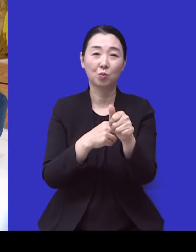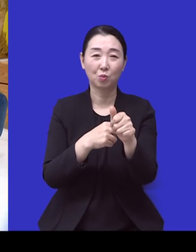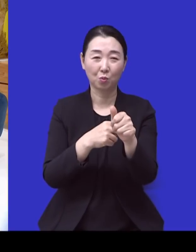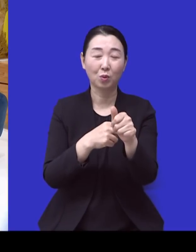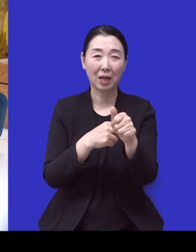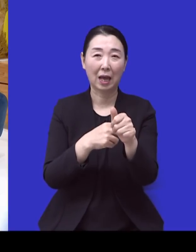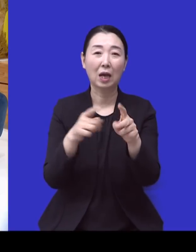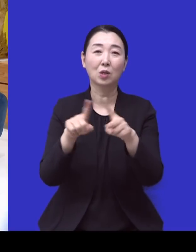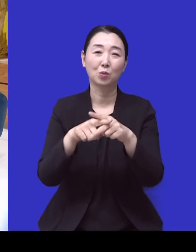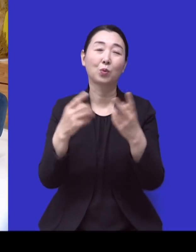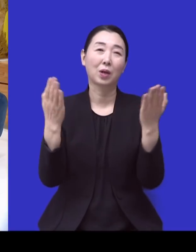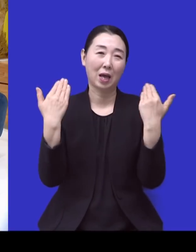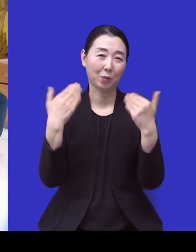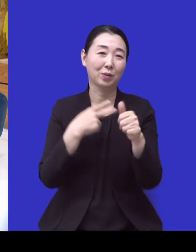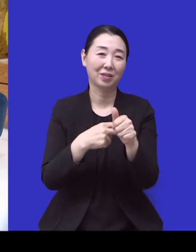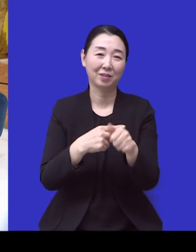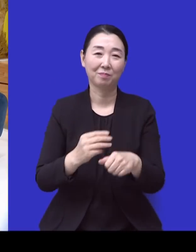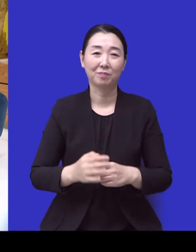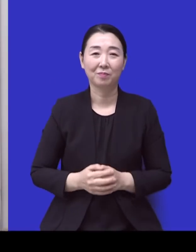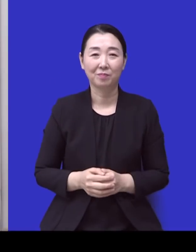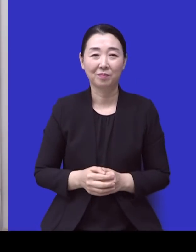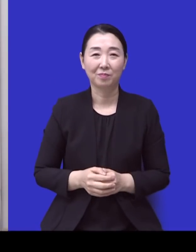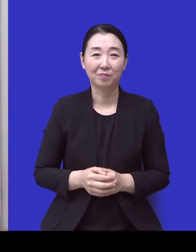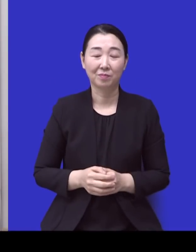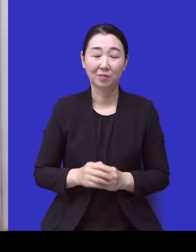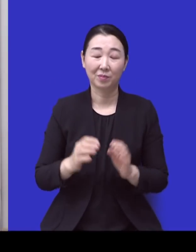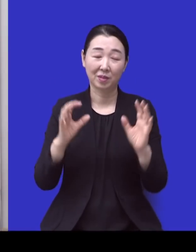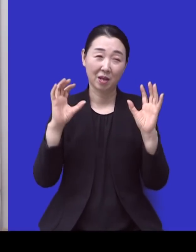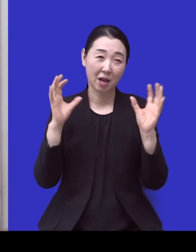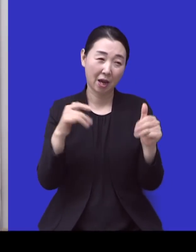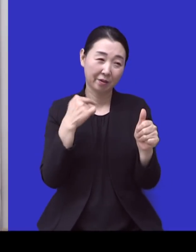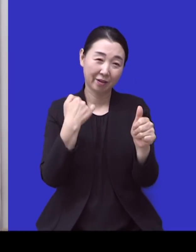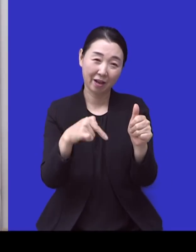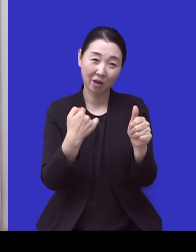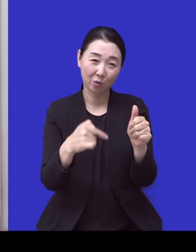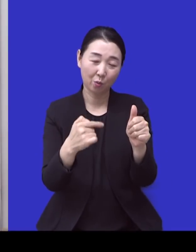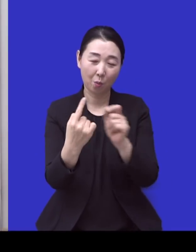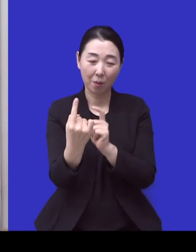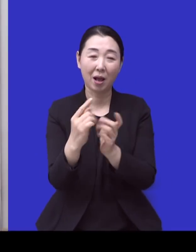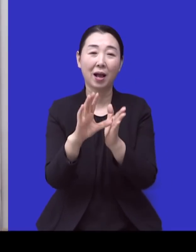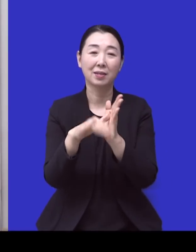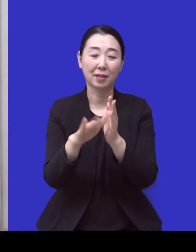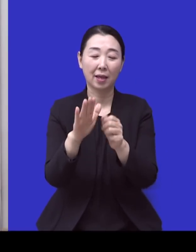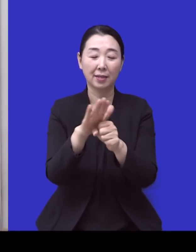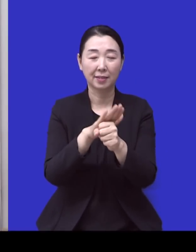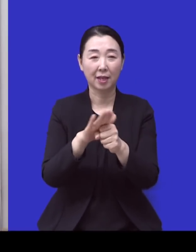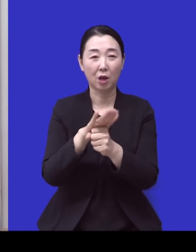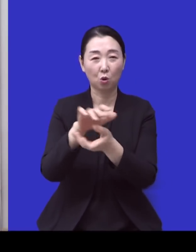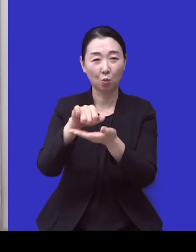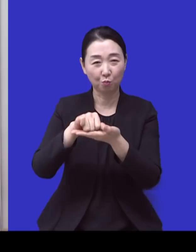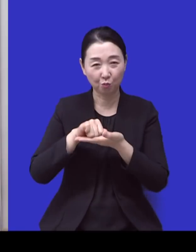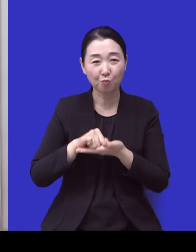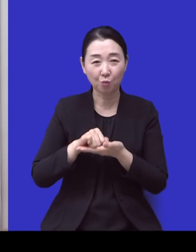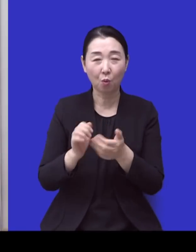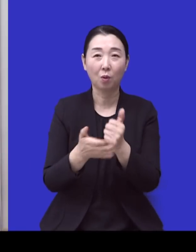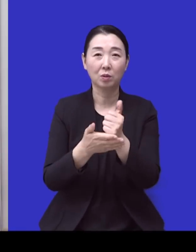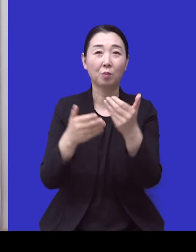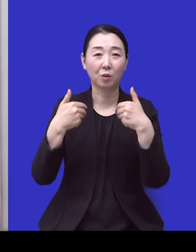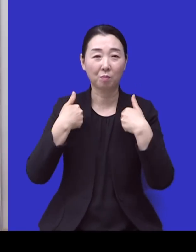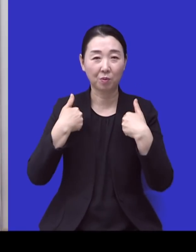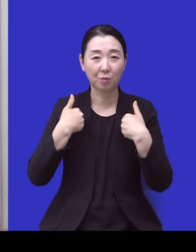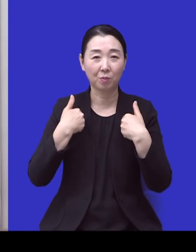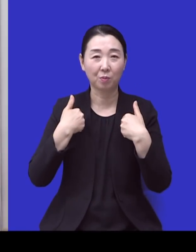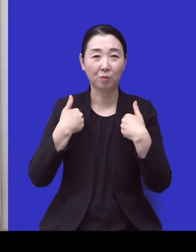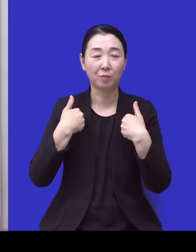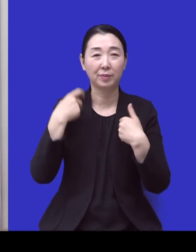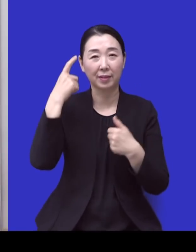아 지금도요? 네네. 현재 예. 근데 이제 아이들을 가르치고 대할 때 예. 이렇게 사랑으로 품고 예. 섬겨야겠다 이런 생각을